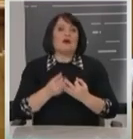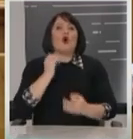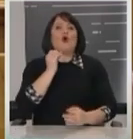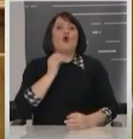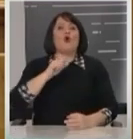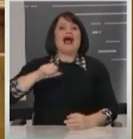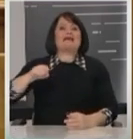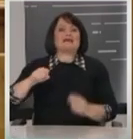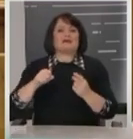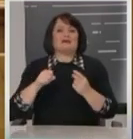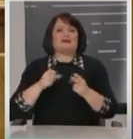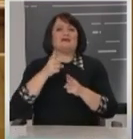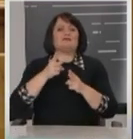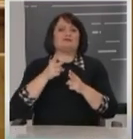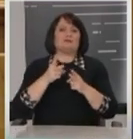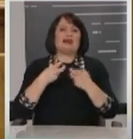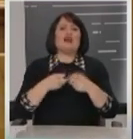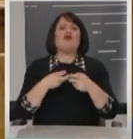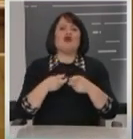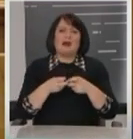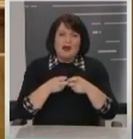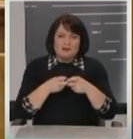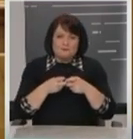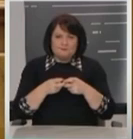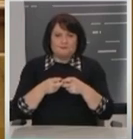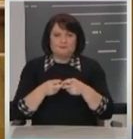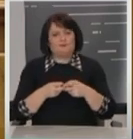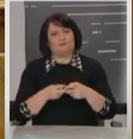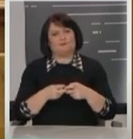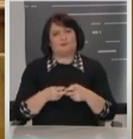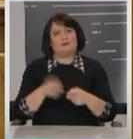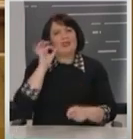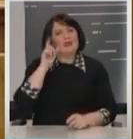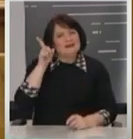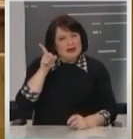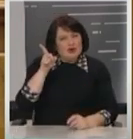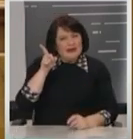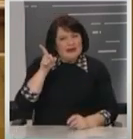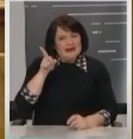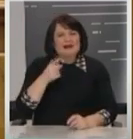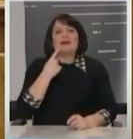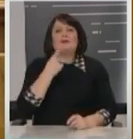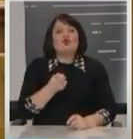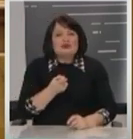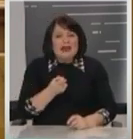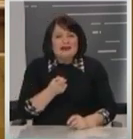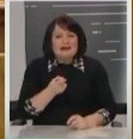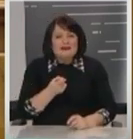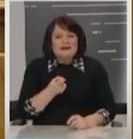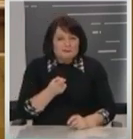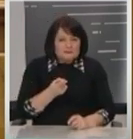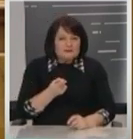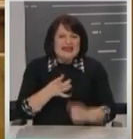Τώρα, καλό θα είναι να μην μιλάνε για σκηνή στο σπίτι του γκρεμασμένου, πώς το λένε, στον ΟΑΣΤ. Στον ΟΑΣΤ